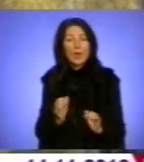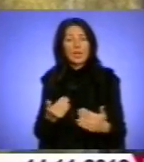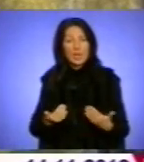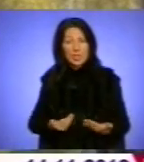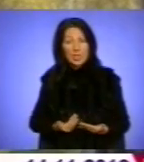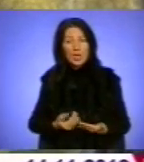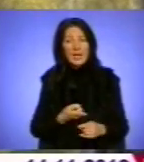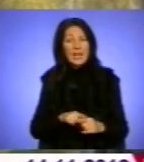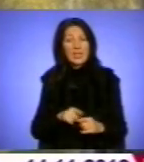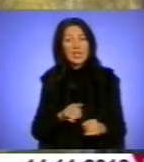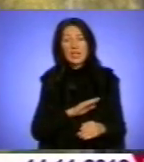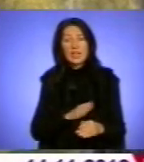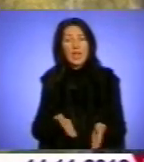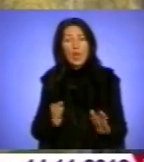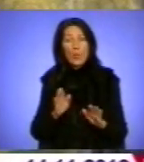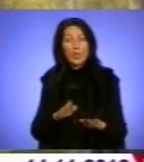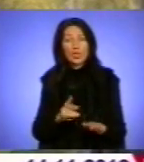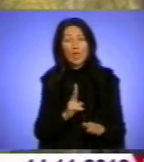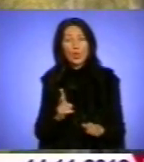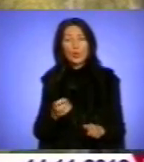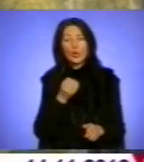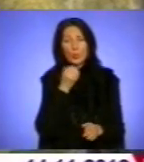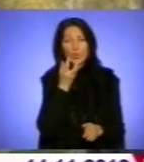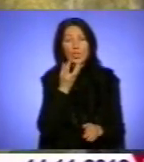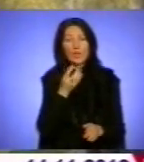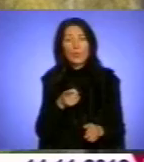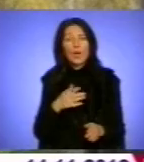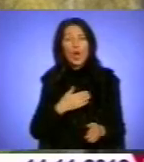абсолютно не полишають якогось позитиву,